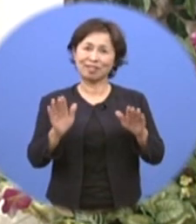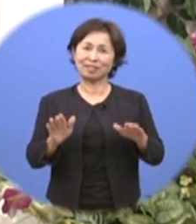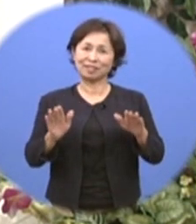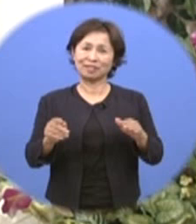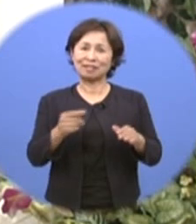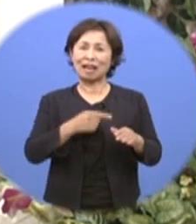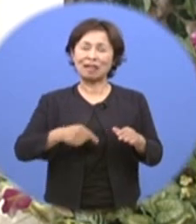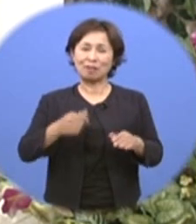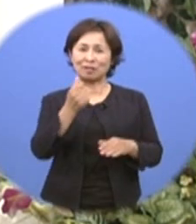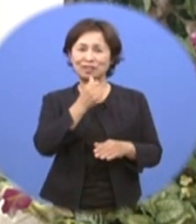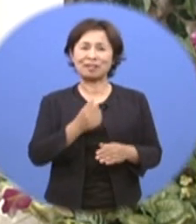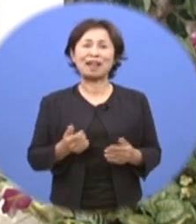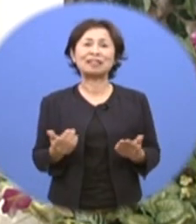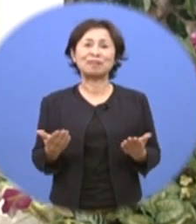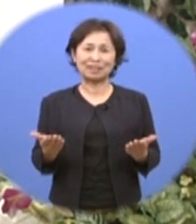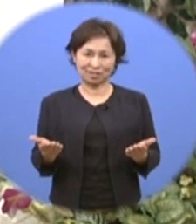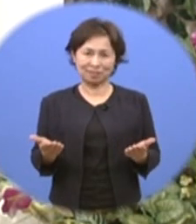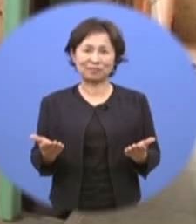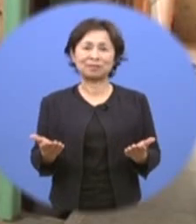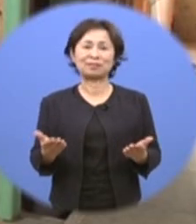週の特集をご紹介しましょう。